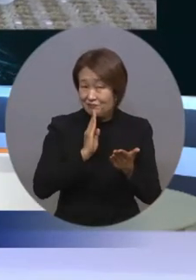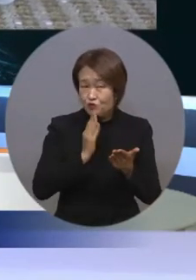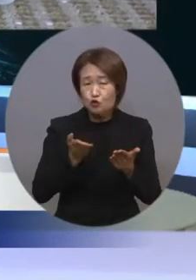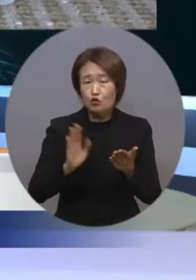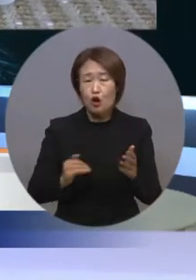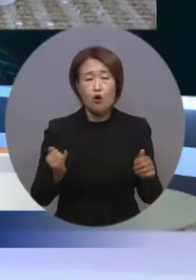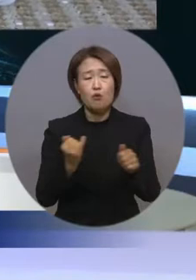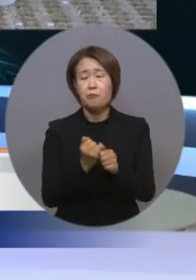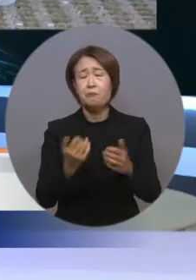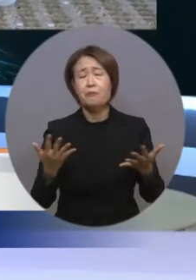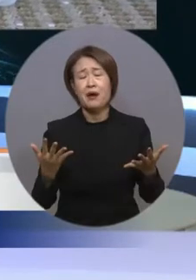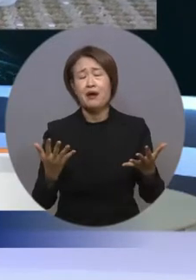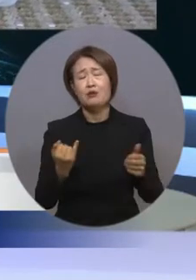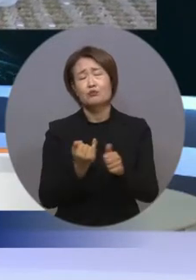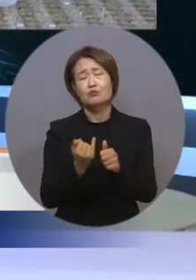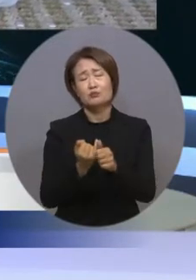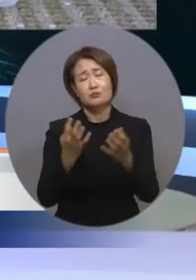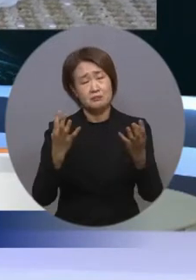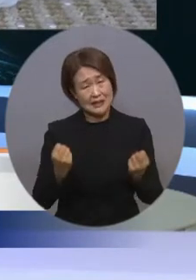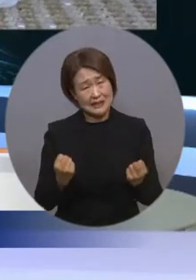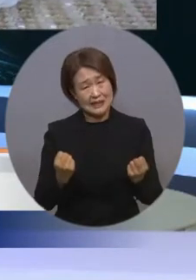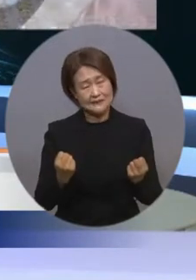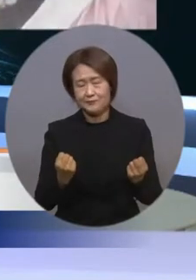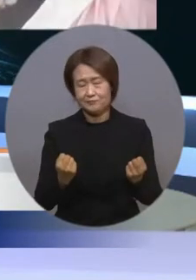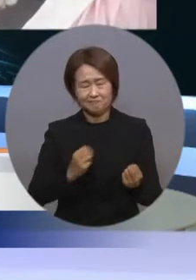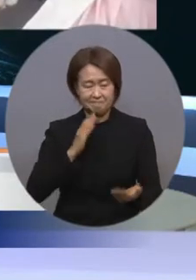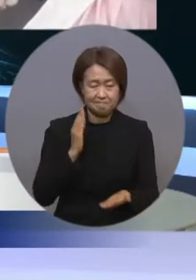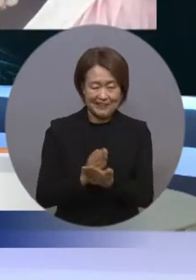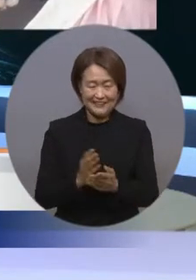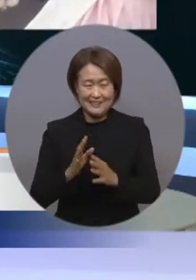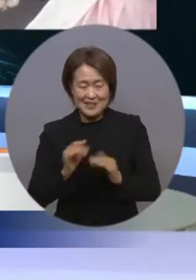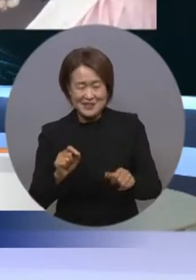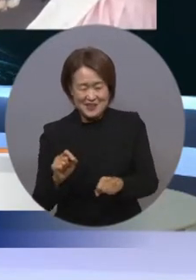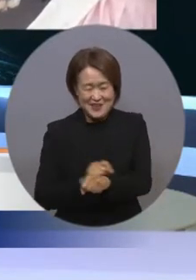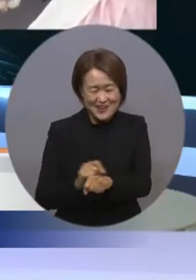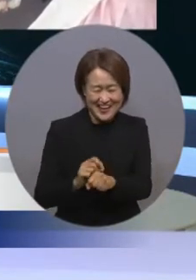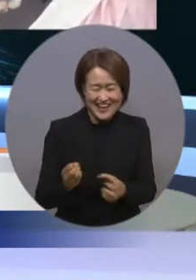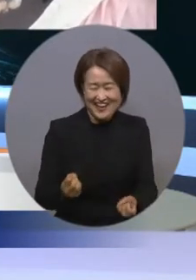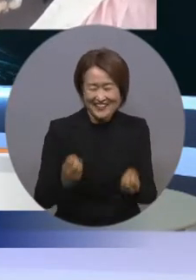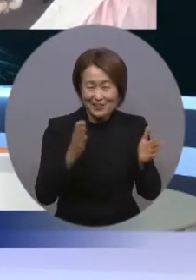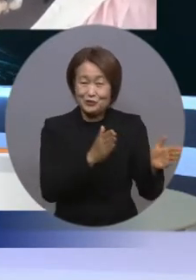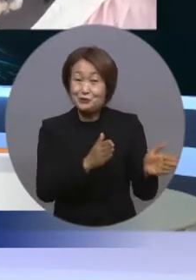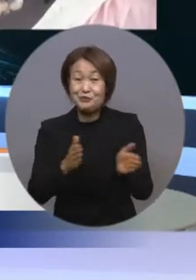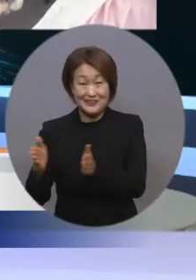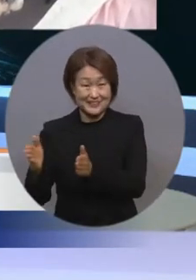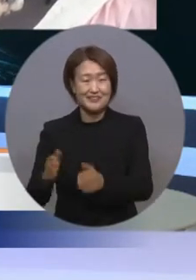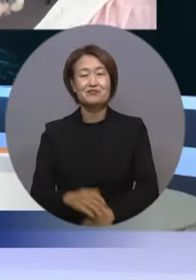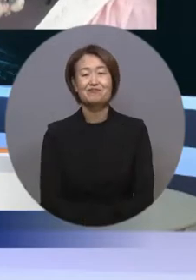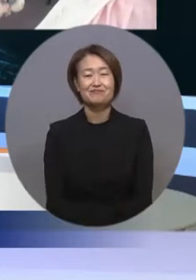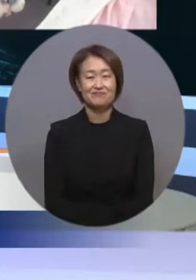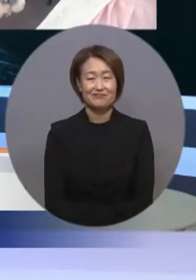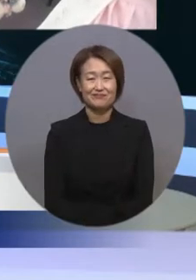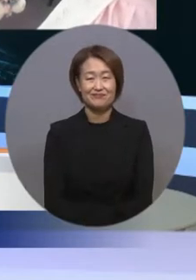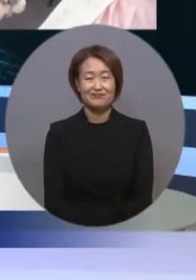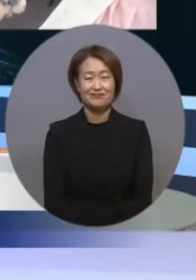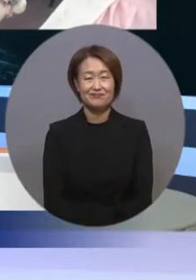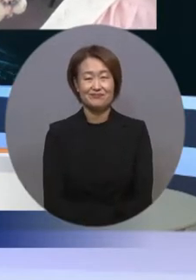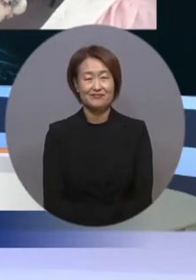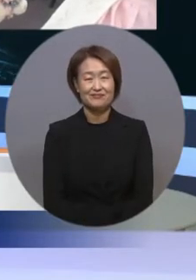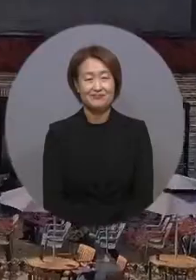하지 못했던 부부들을 위해 시민들이 특별한 이벤트를 준비했습니다. 그 현장에 정우선 기자가